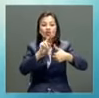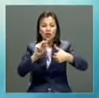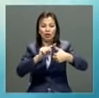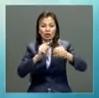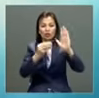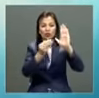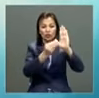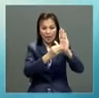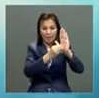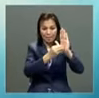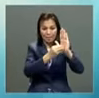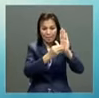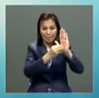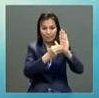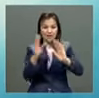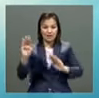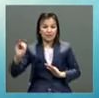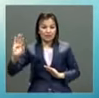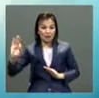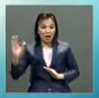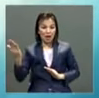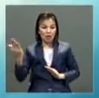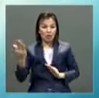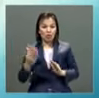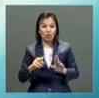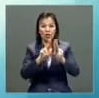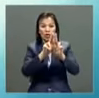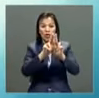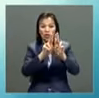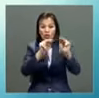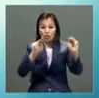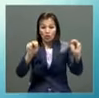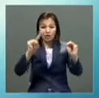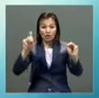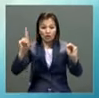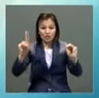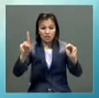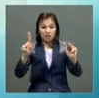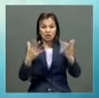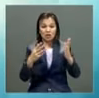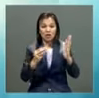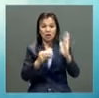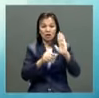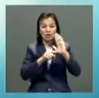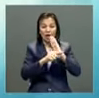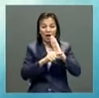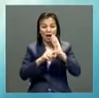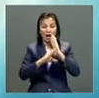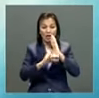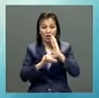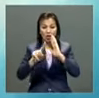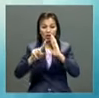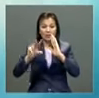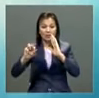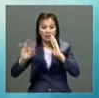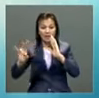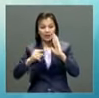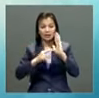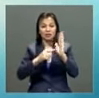รุงเทพอันดับที่2 49คนนนทบุรี1 101ระยอง37สมุทรปราการ